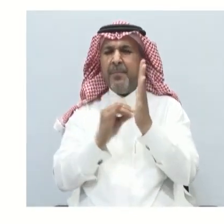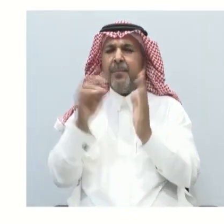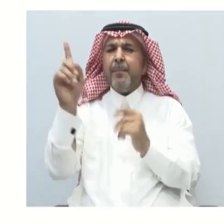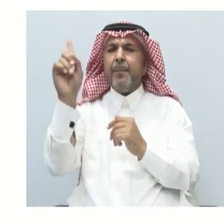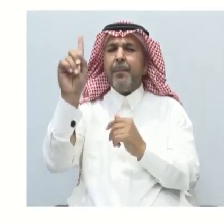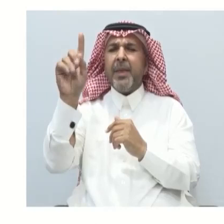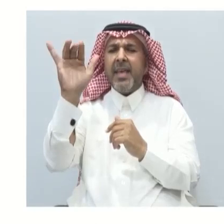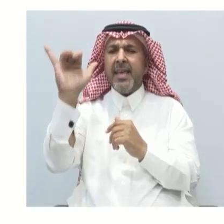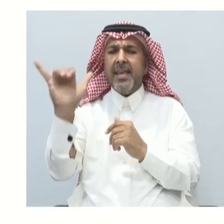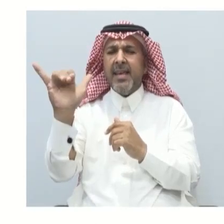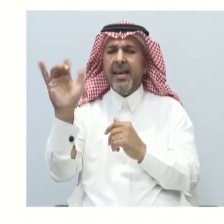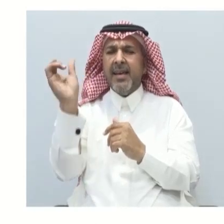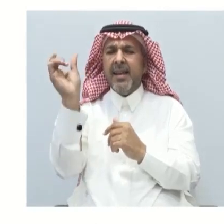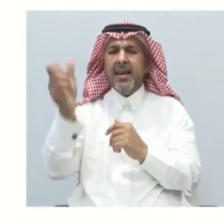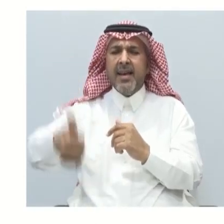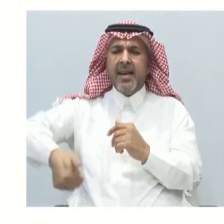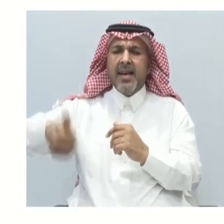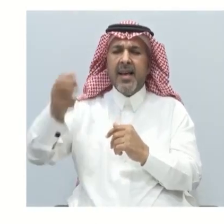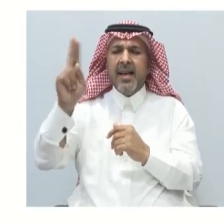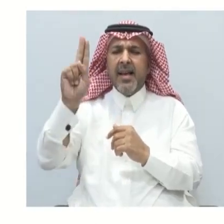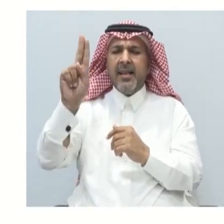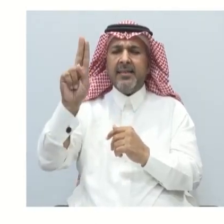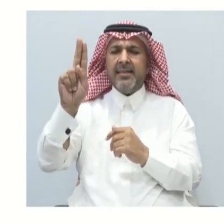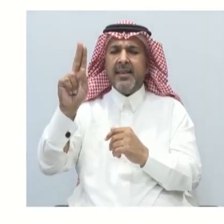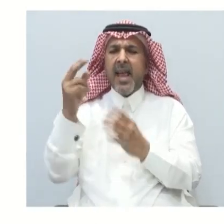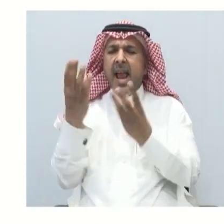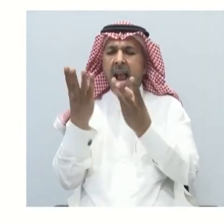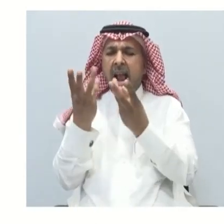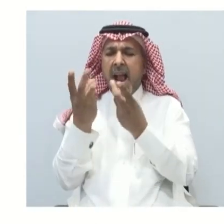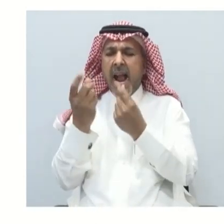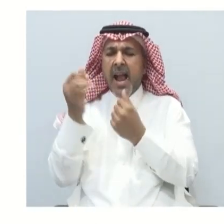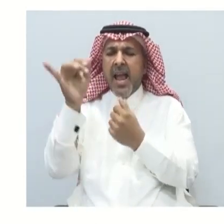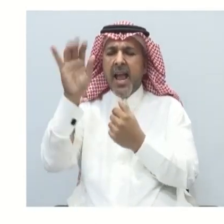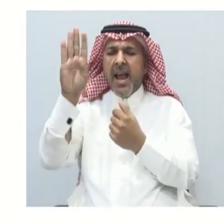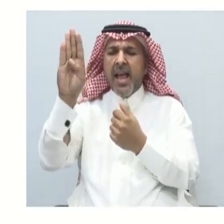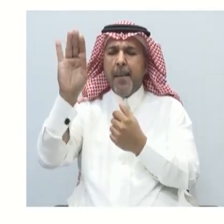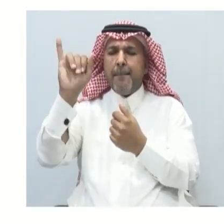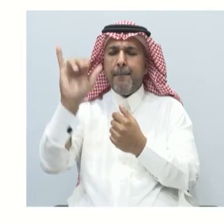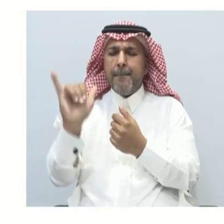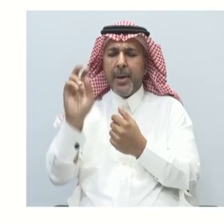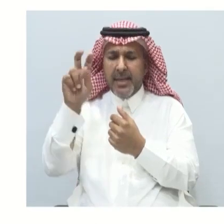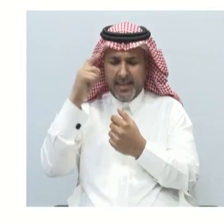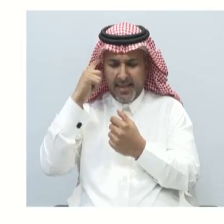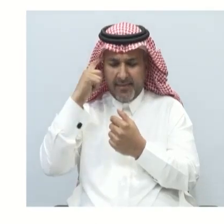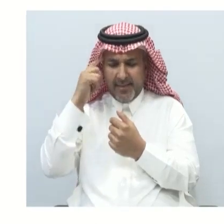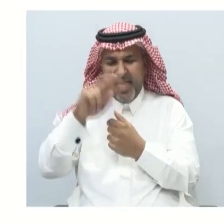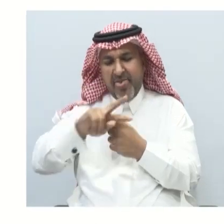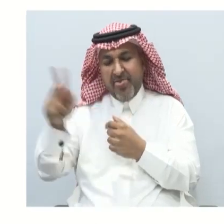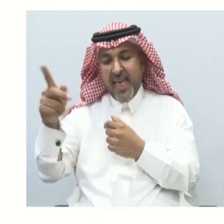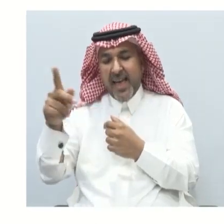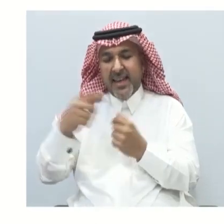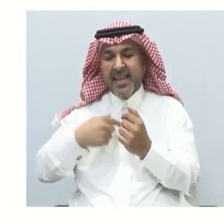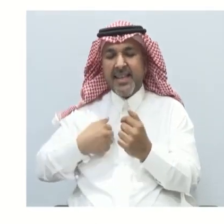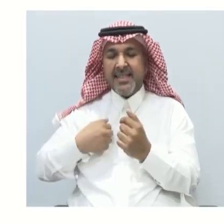الكميه لكن طالما انه يتكلم عن الرتب فاحنا قلنا عندنا معامل ثاني اللي هو معامل سبيرمان هو مخصص